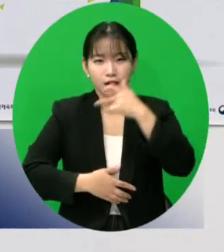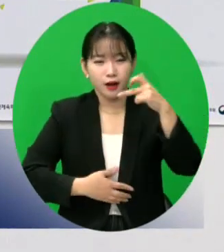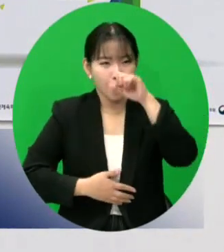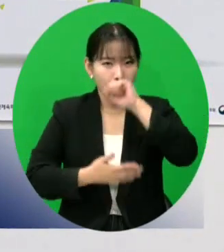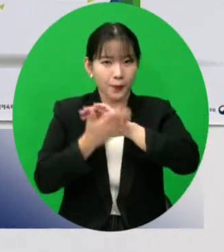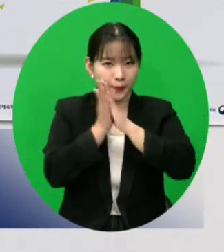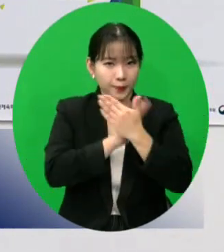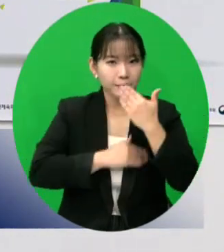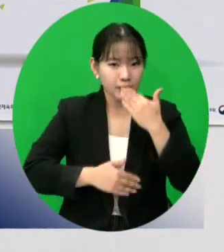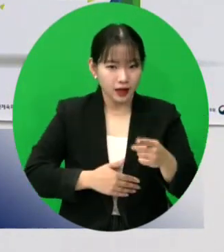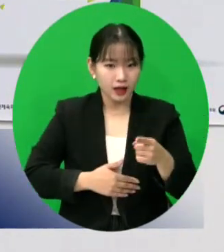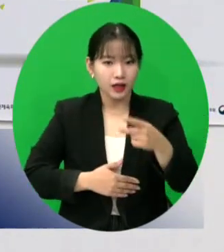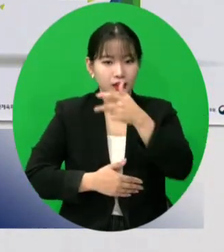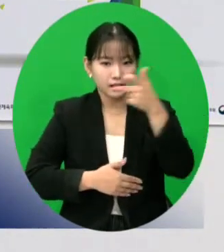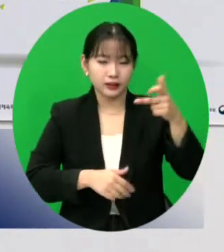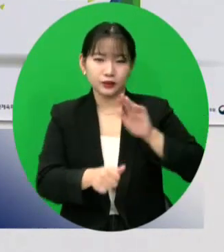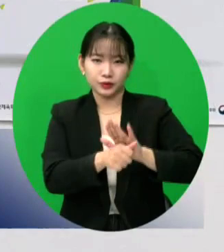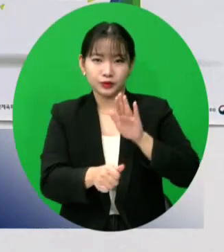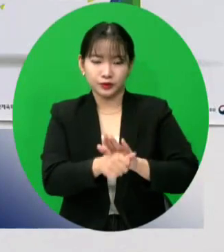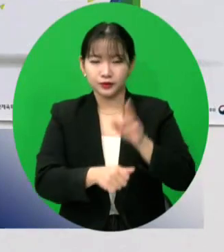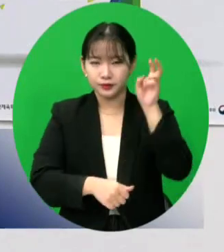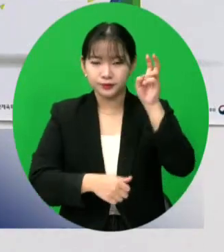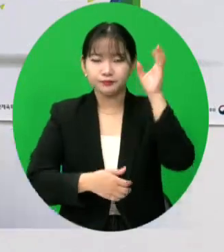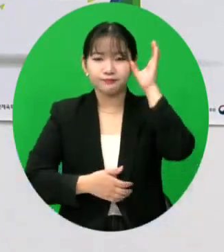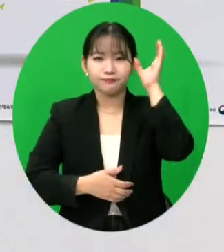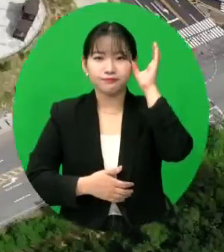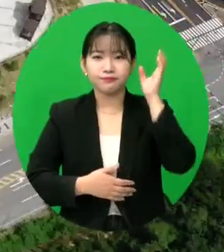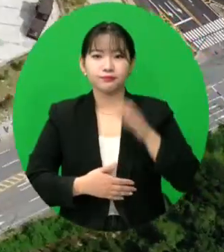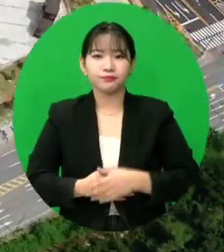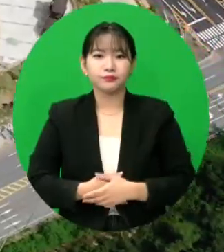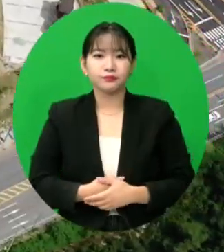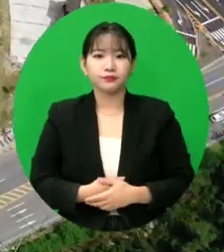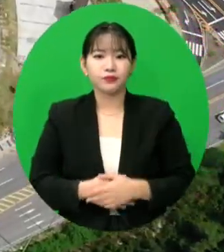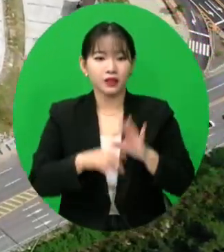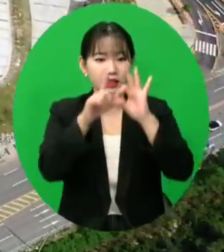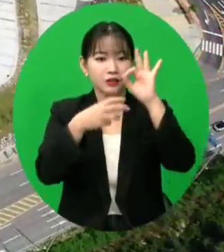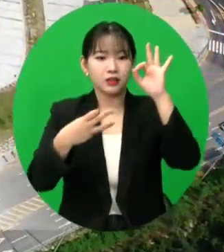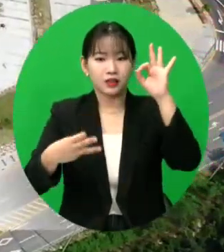개선될 수 있는데 큰 몫을 할 것으로 기대됩니다